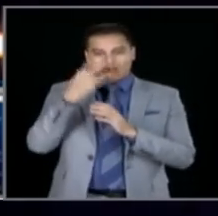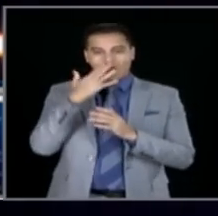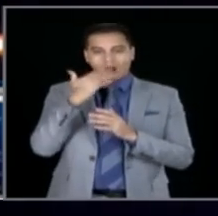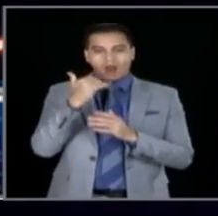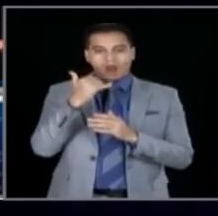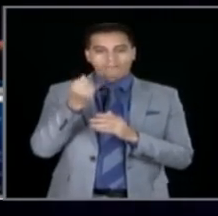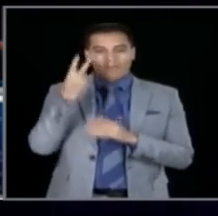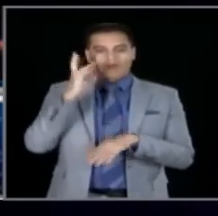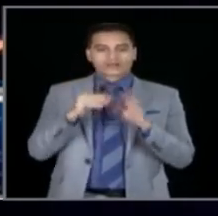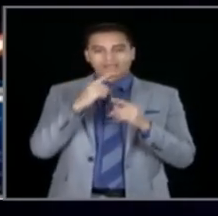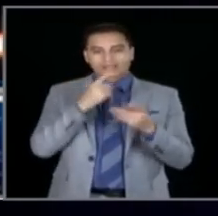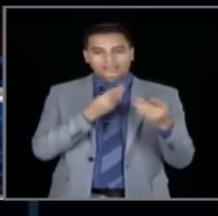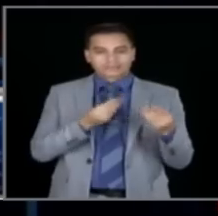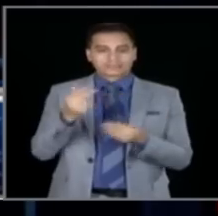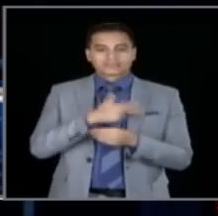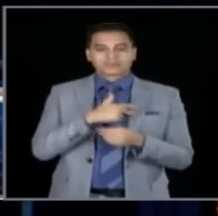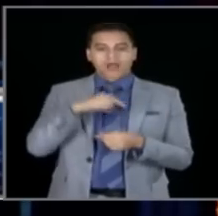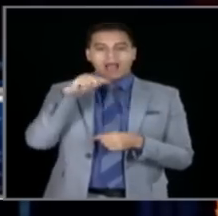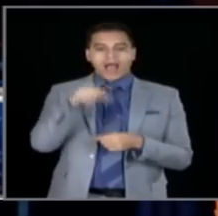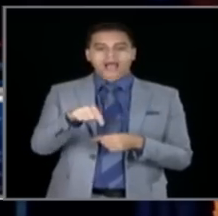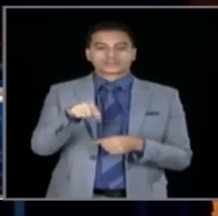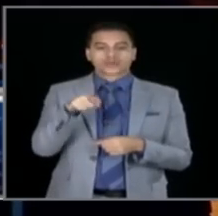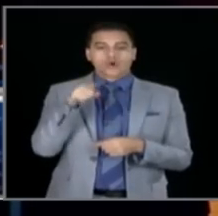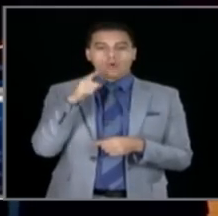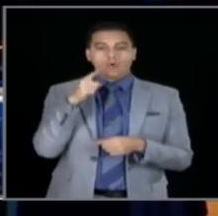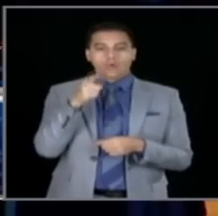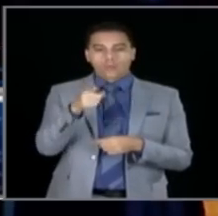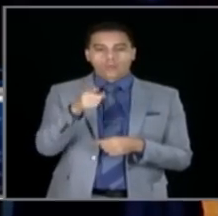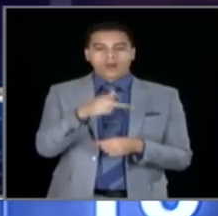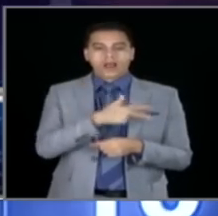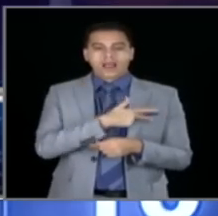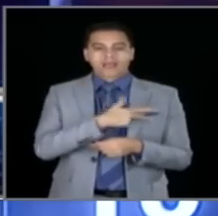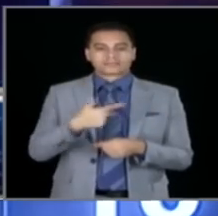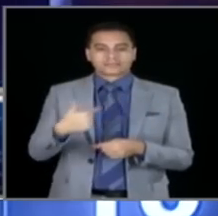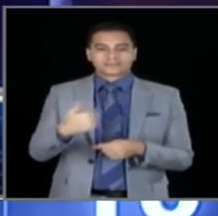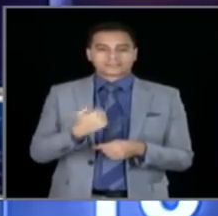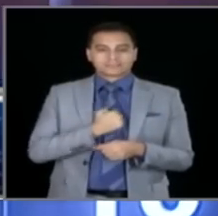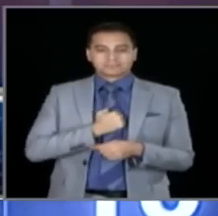شاعر عربي مؤلف ديوان هذا هو اسمي، فمن هو؟